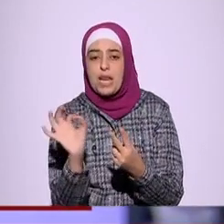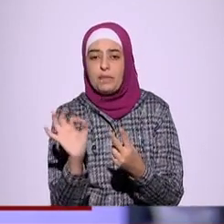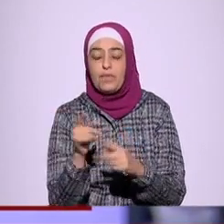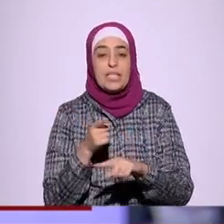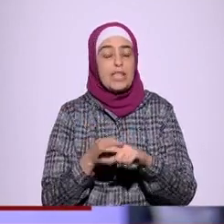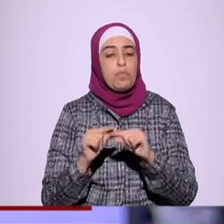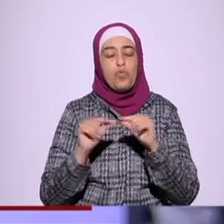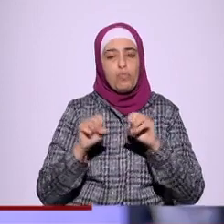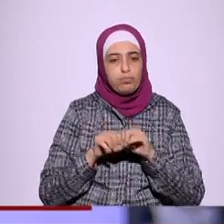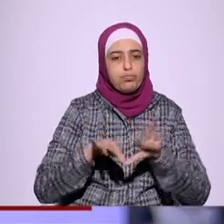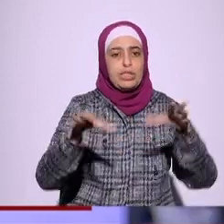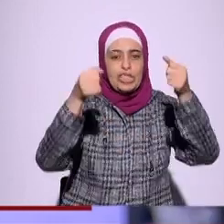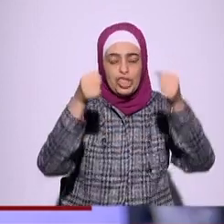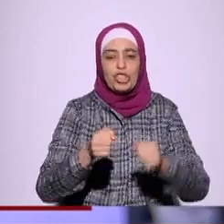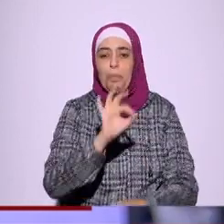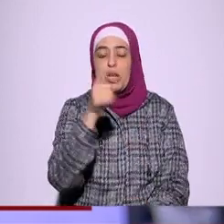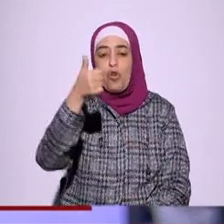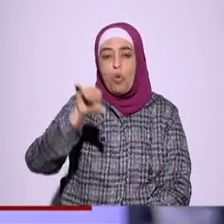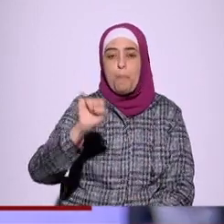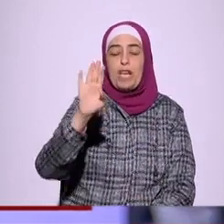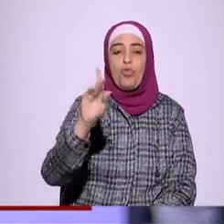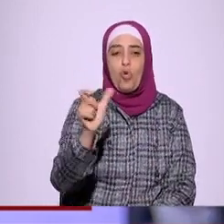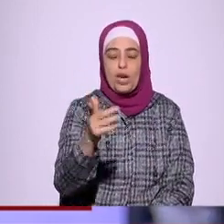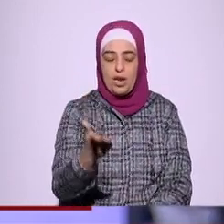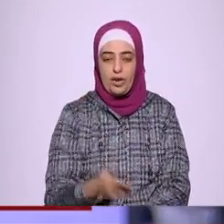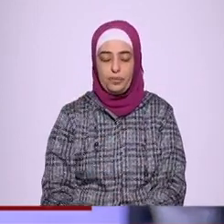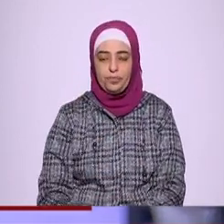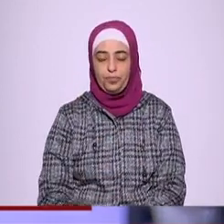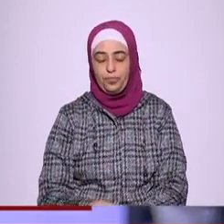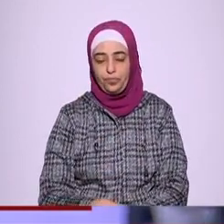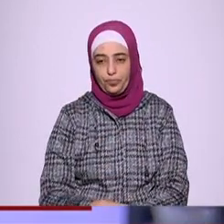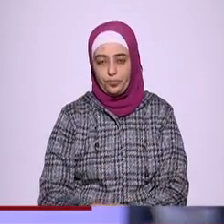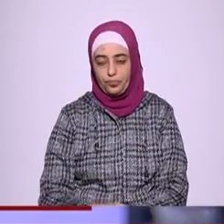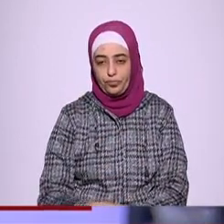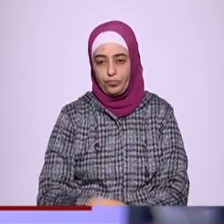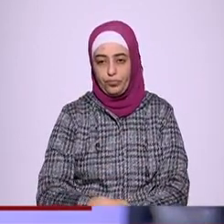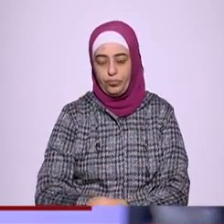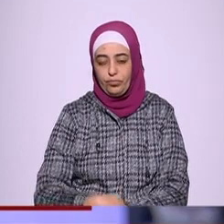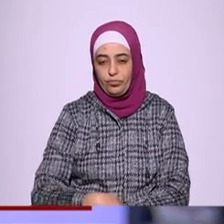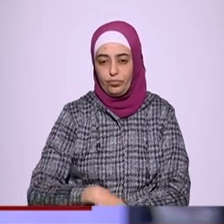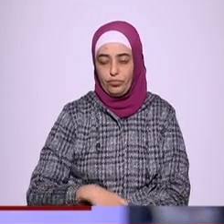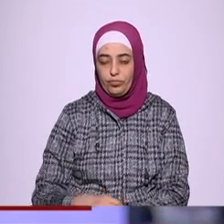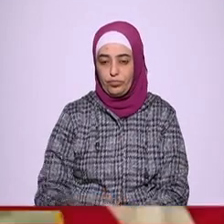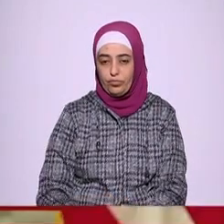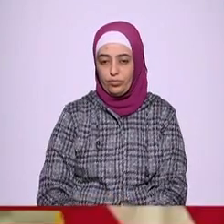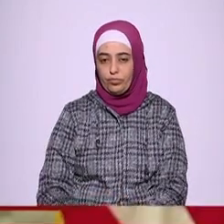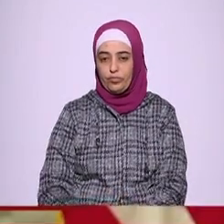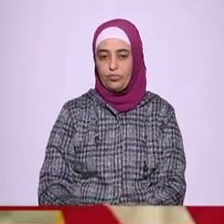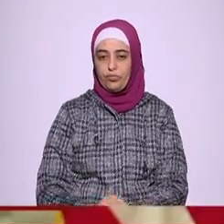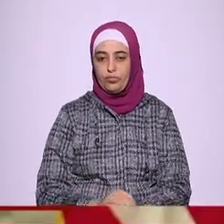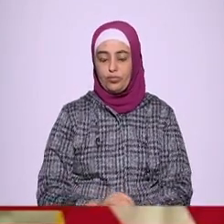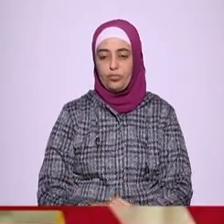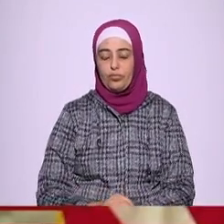أكبر لأوميكرون بين المواطنين؟ نعم، حسب طبعا